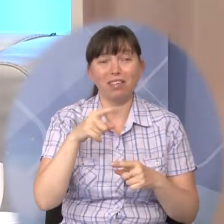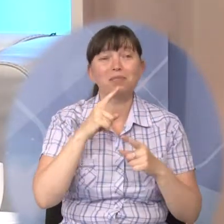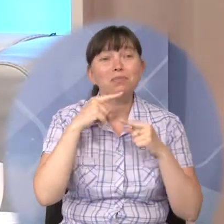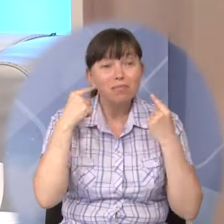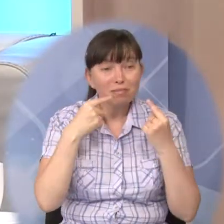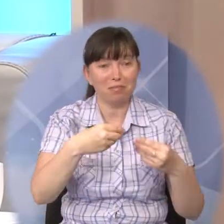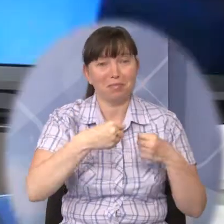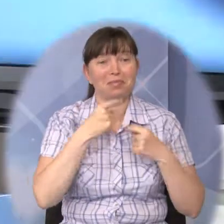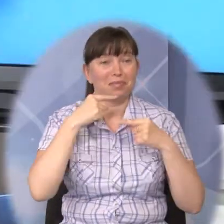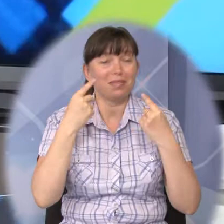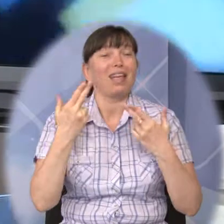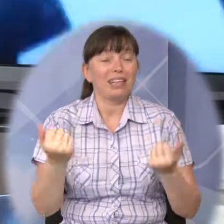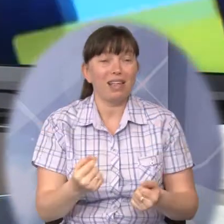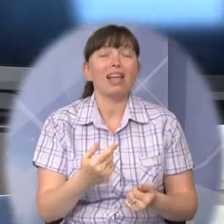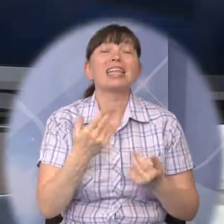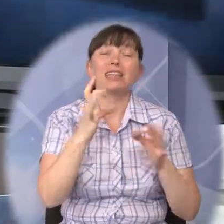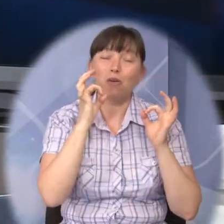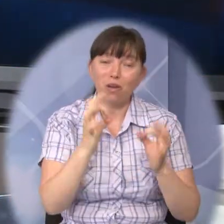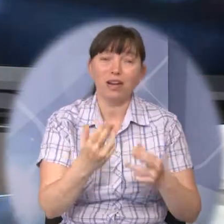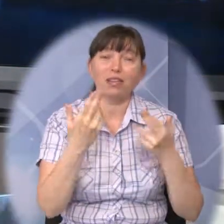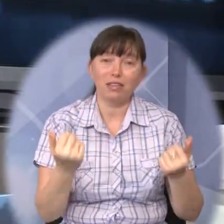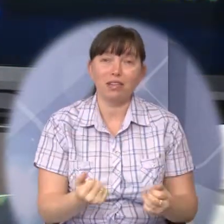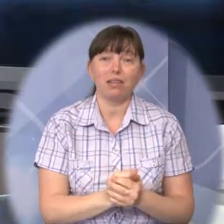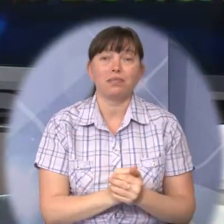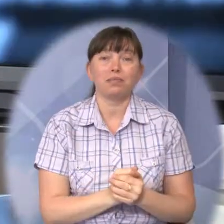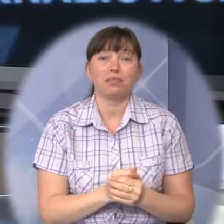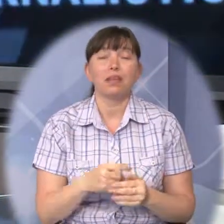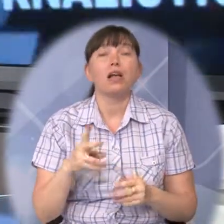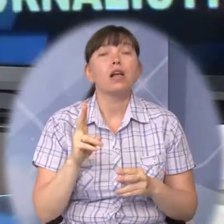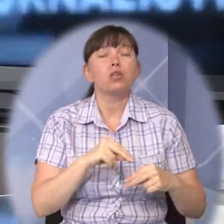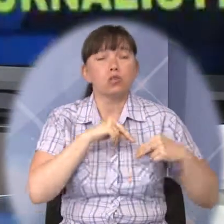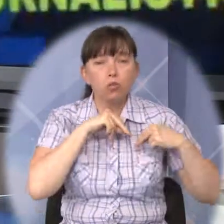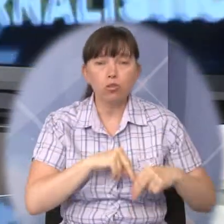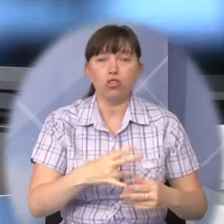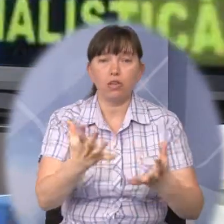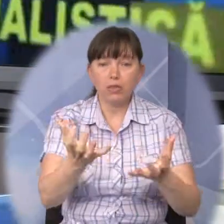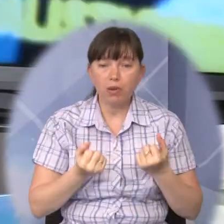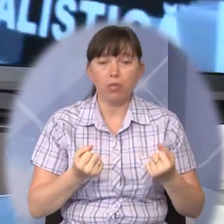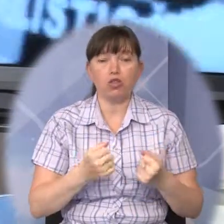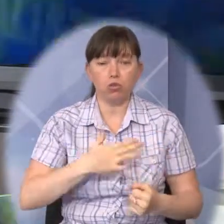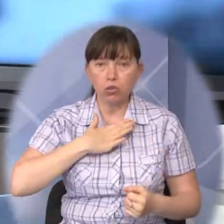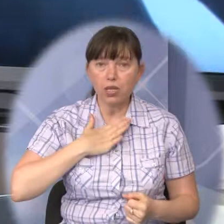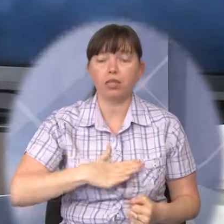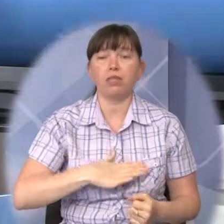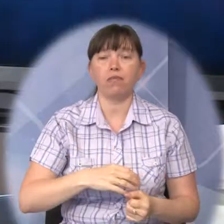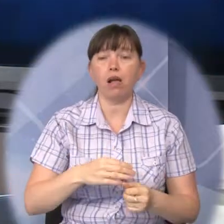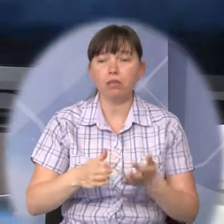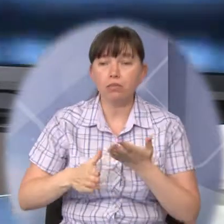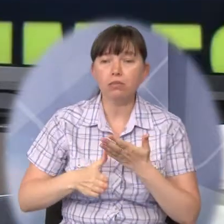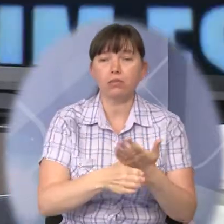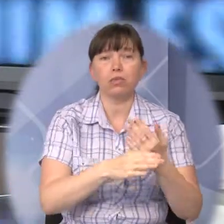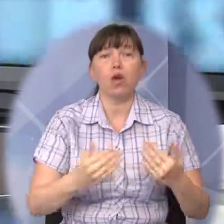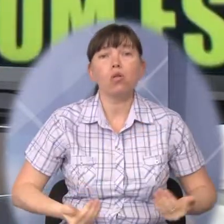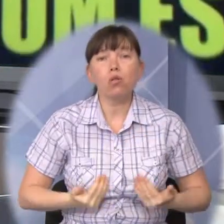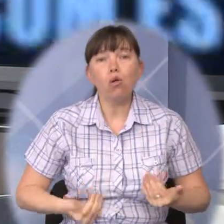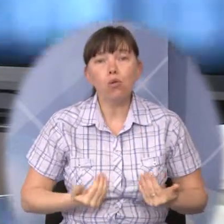și asistența medicală. Dar iată, să muncești și să primești o satisfacție, să asiști